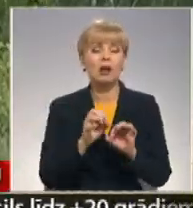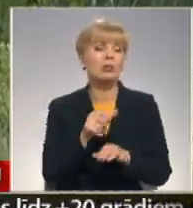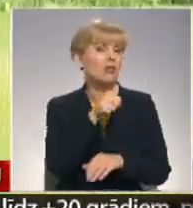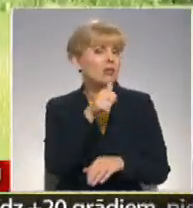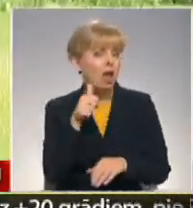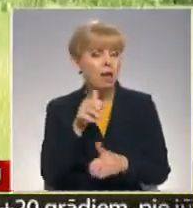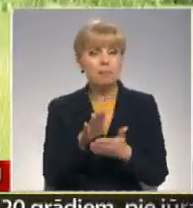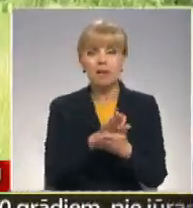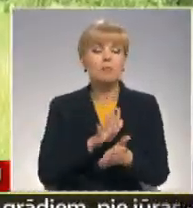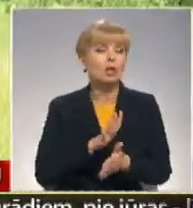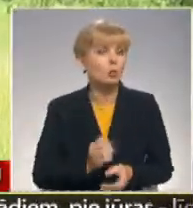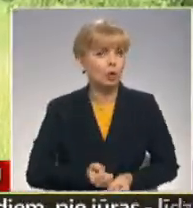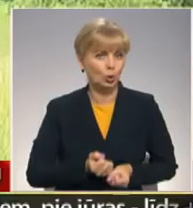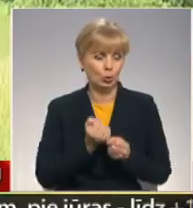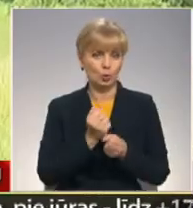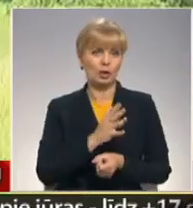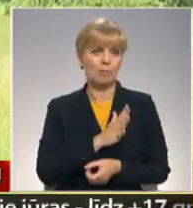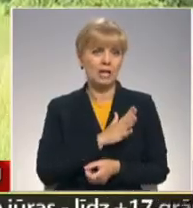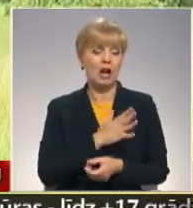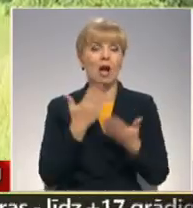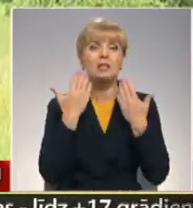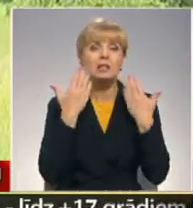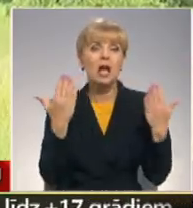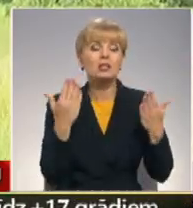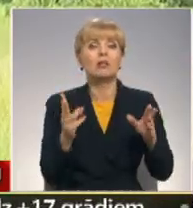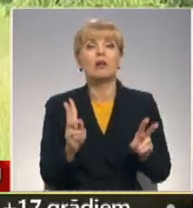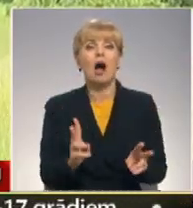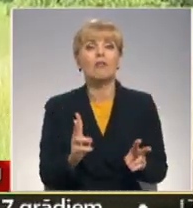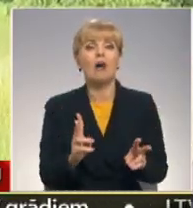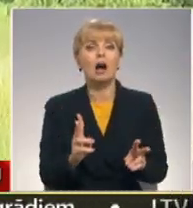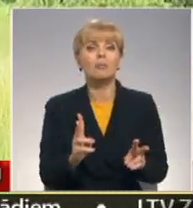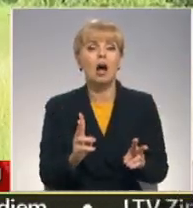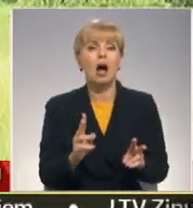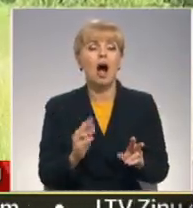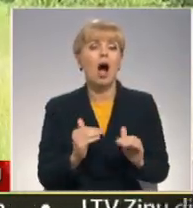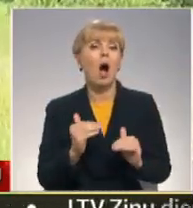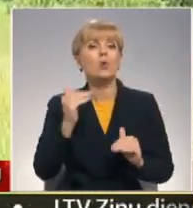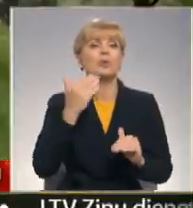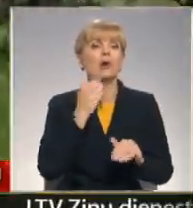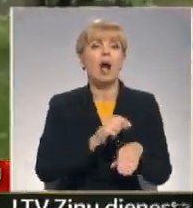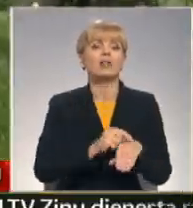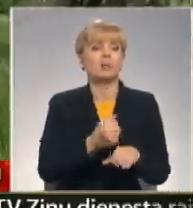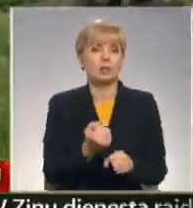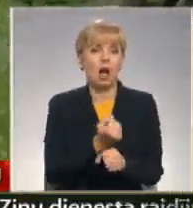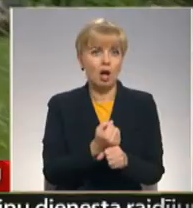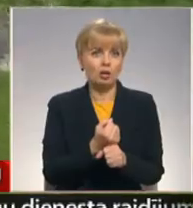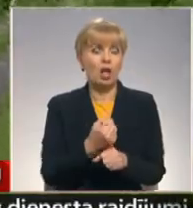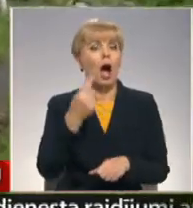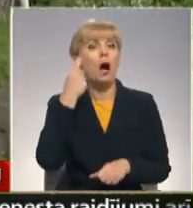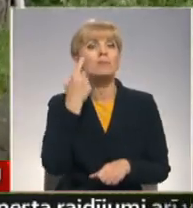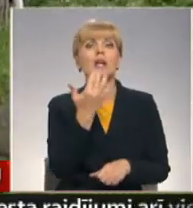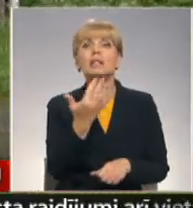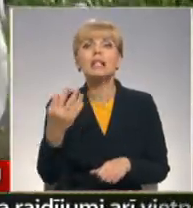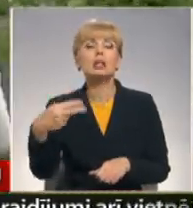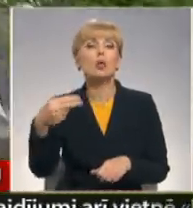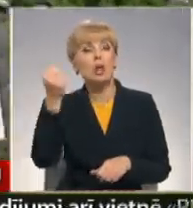tā nebija. Ļoti grūti īstenībā ir. Es nezinu, kā var ar augstām asinīm kaut ko tādu darīt. Šobrīd apzināti 20